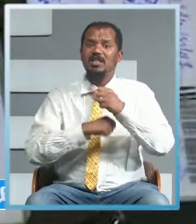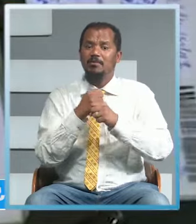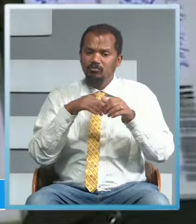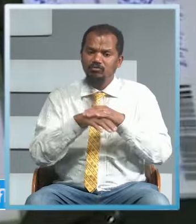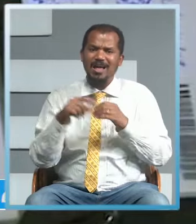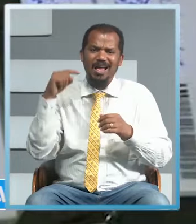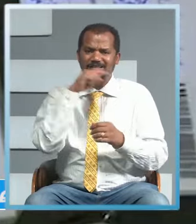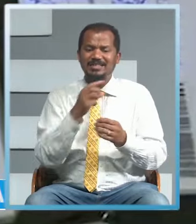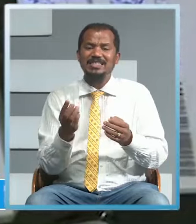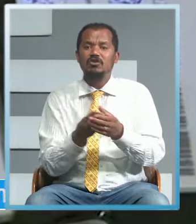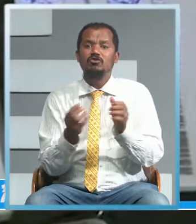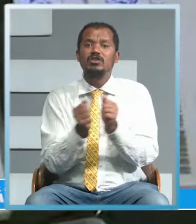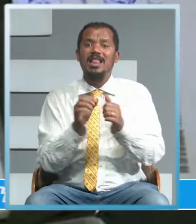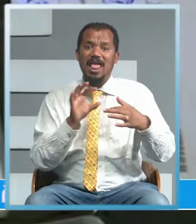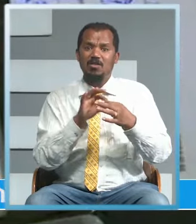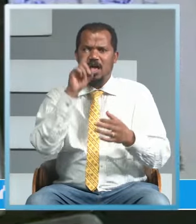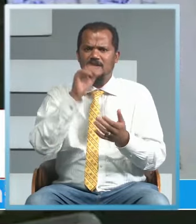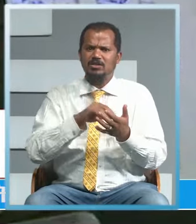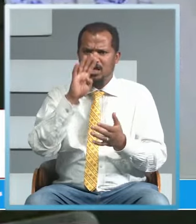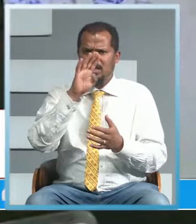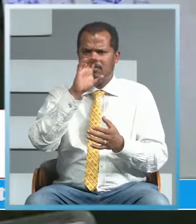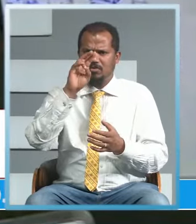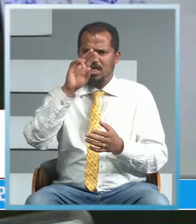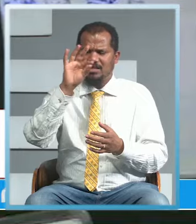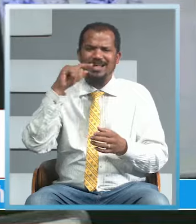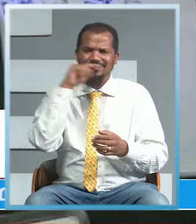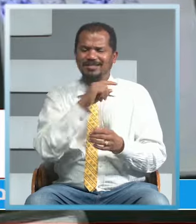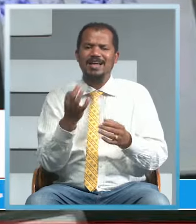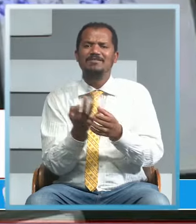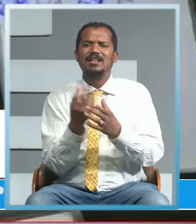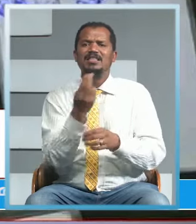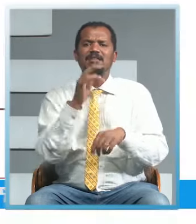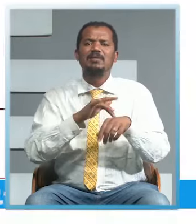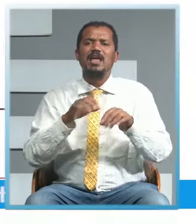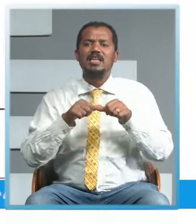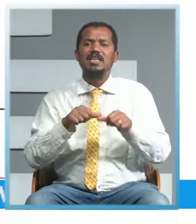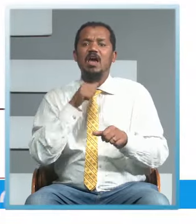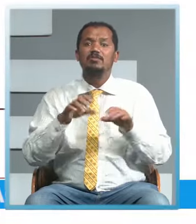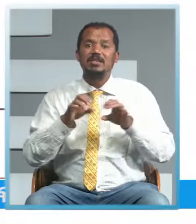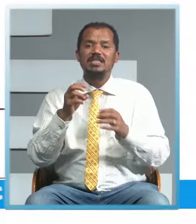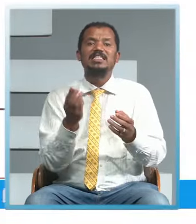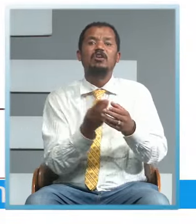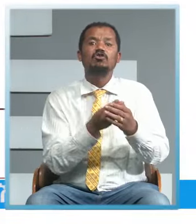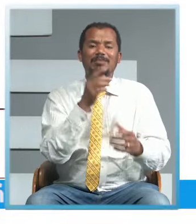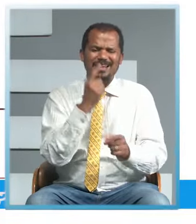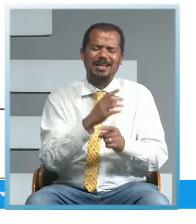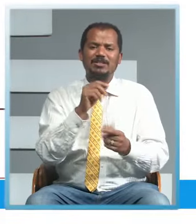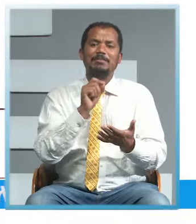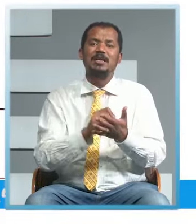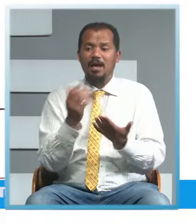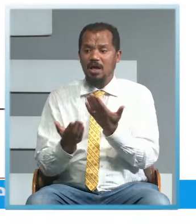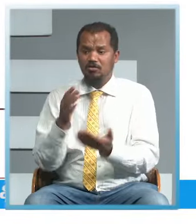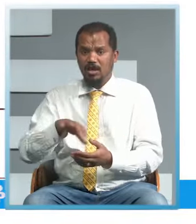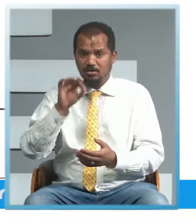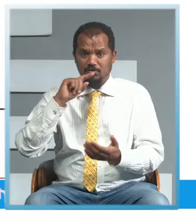በበጀት ዓመቱ ውስጥ ከሐሰተኛ ሰነዶች ጋር ተያይዞ 1429 ሐሰተኛ ሰነድ ጥቅም ላይ እንዳይውል መደረጉን ከሰነዶች ማረጋገጫና